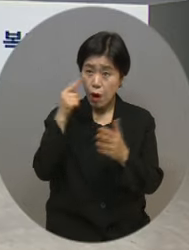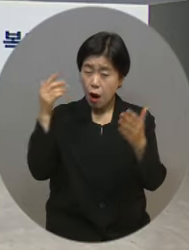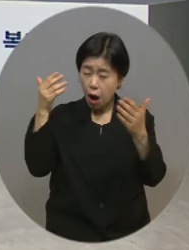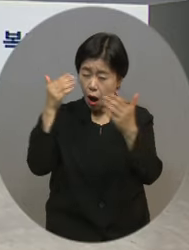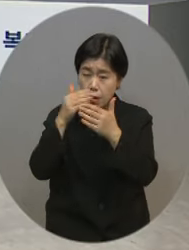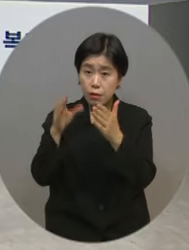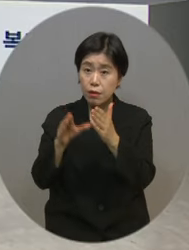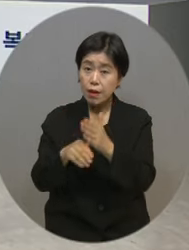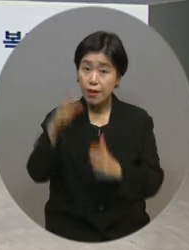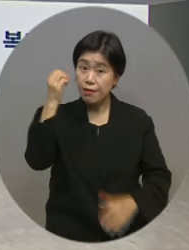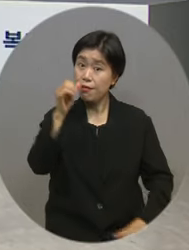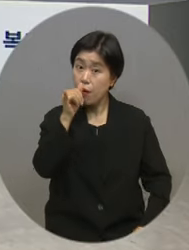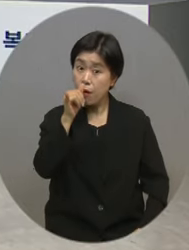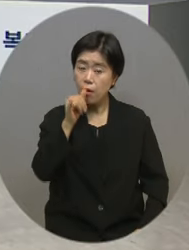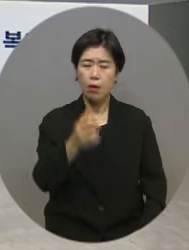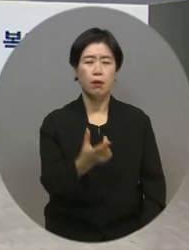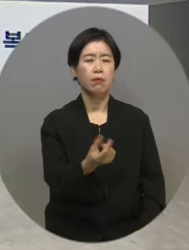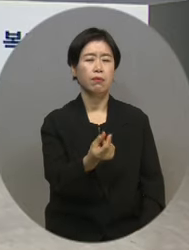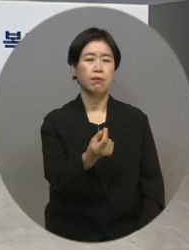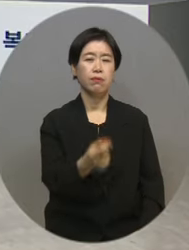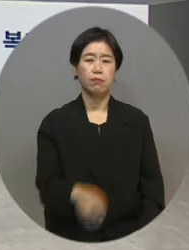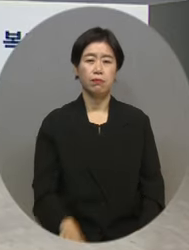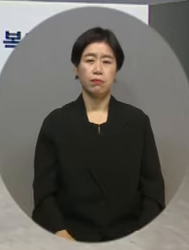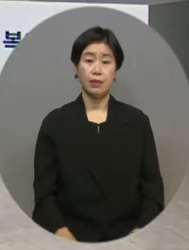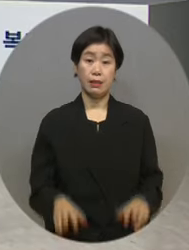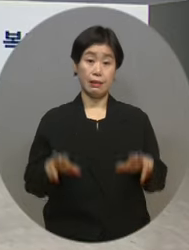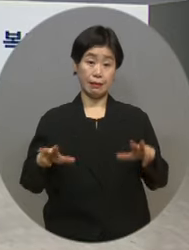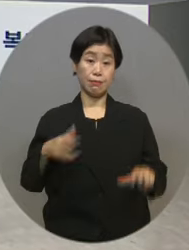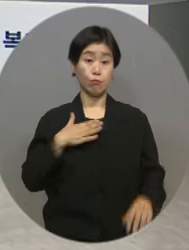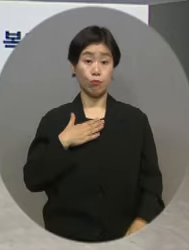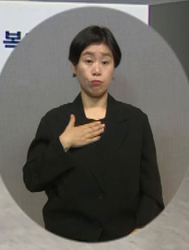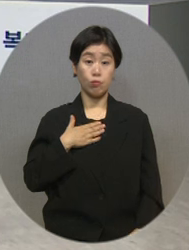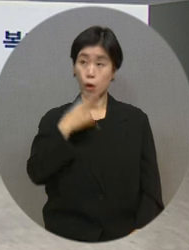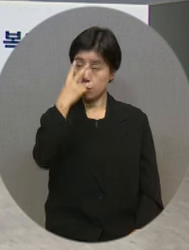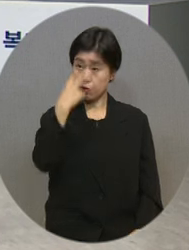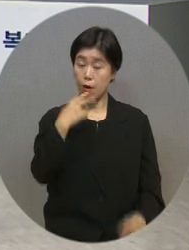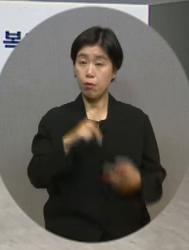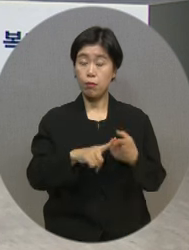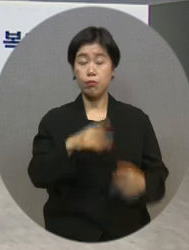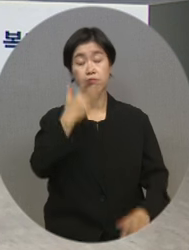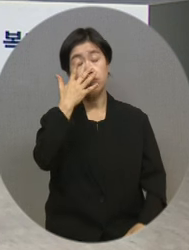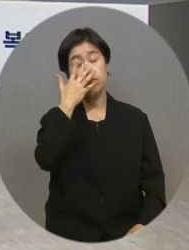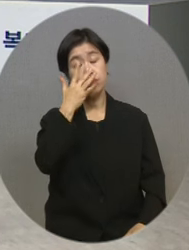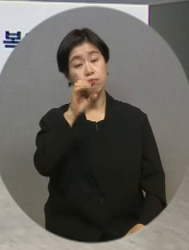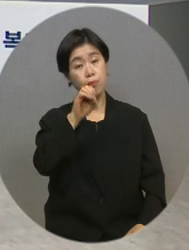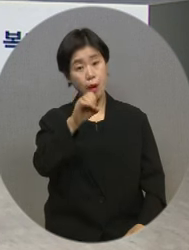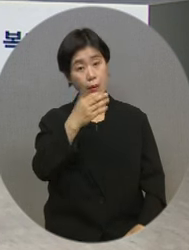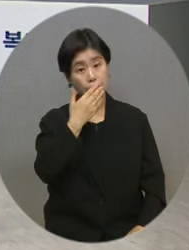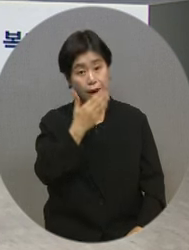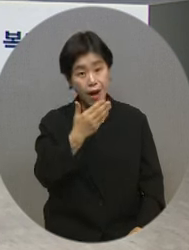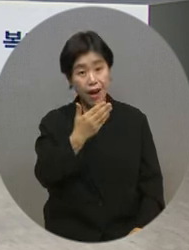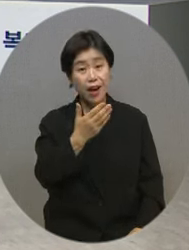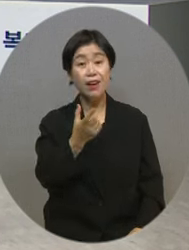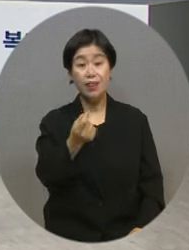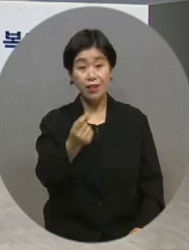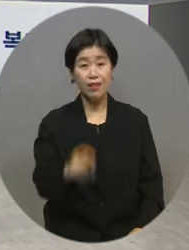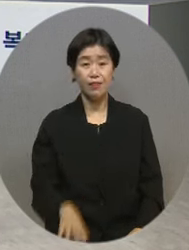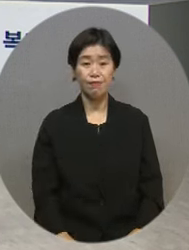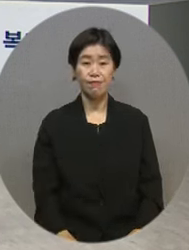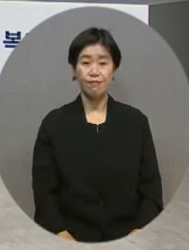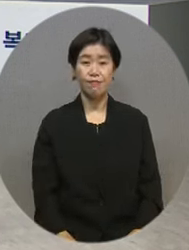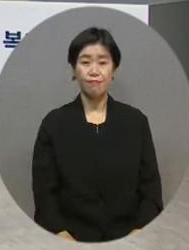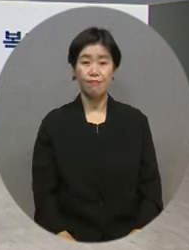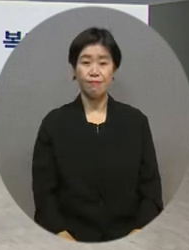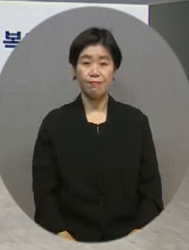나세요? 그렇죠. 그러니까 네. 이제 지금은 제가 이렇게 아무렇지도 않게 네. 내 시각 장애에 대한 얘기를